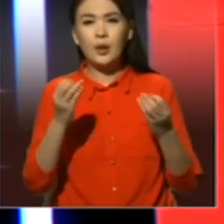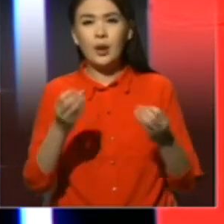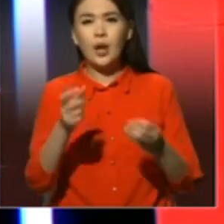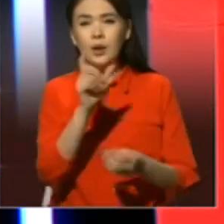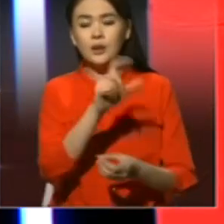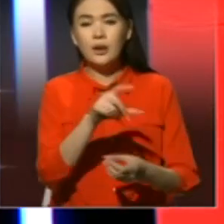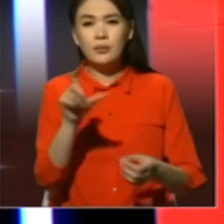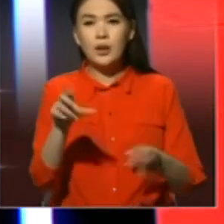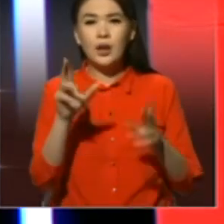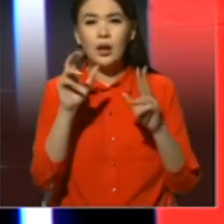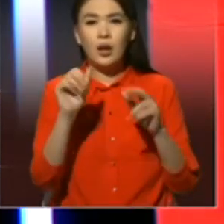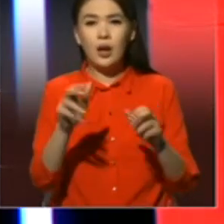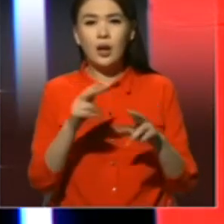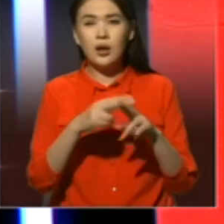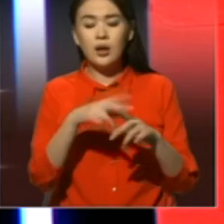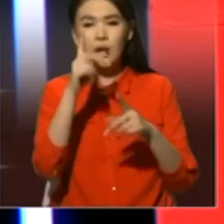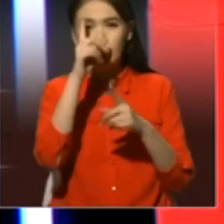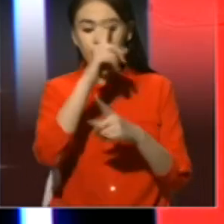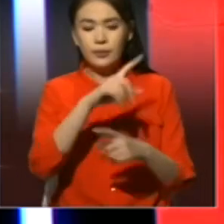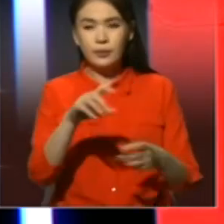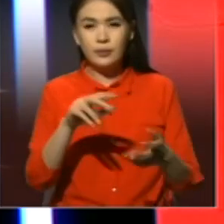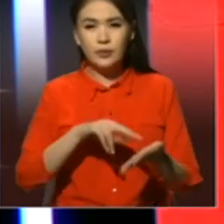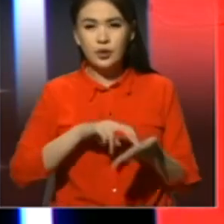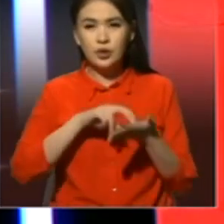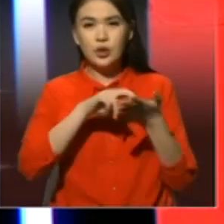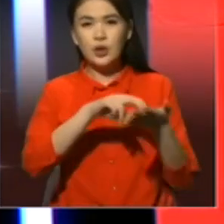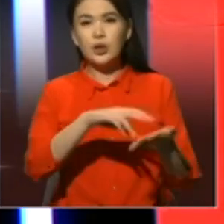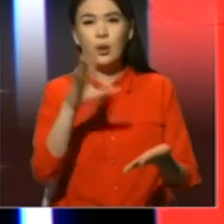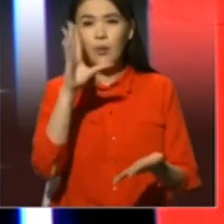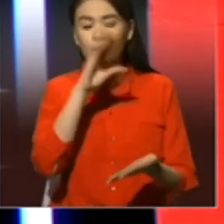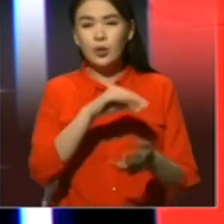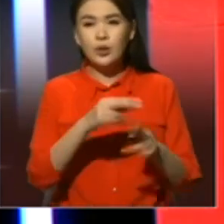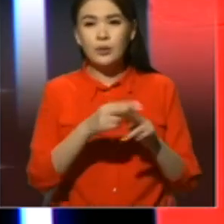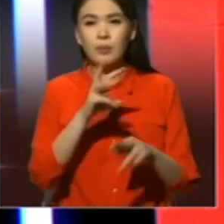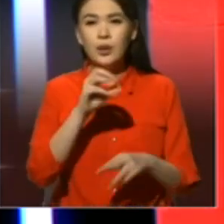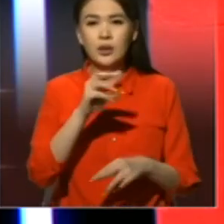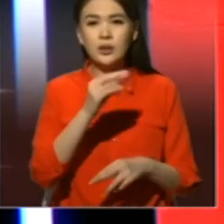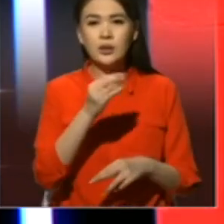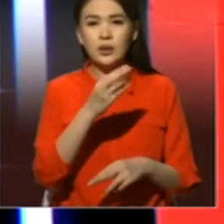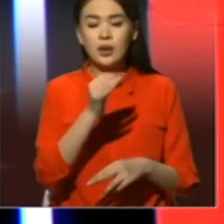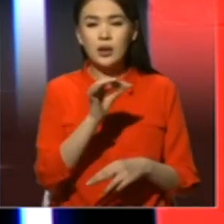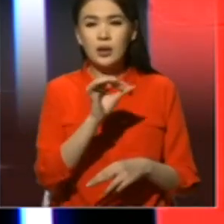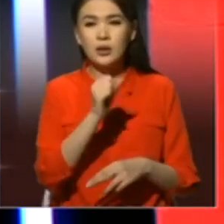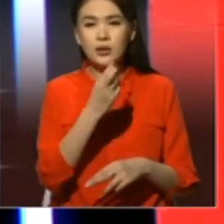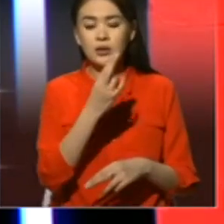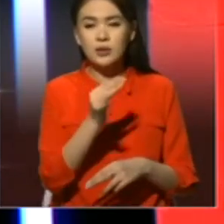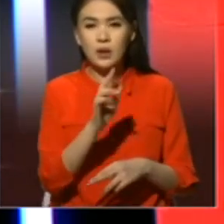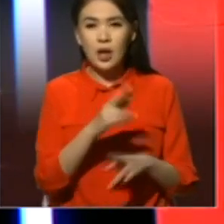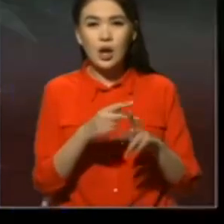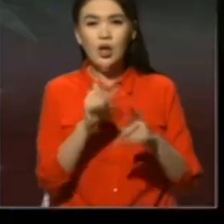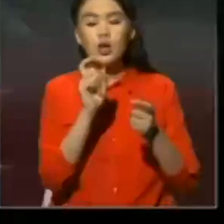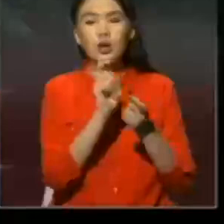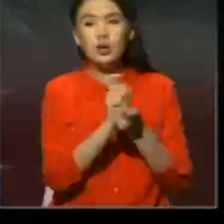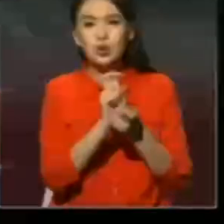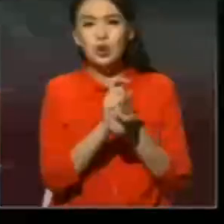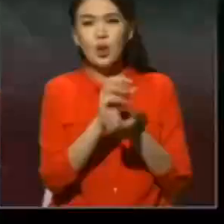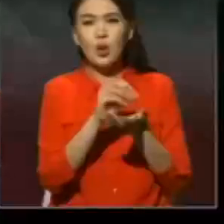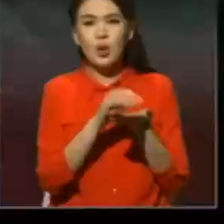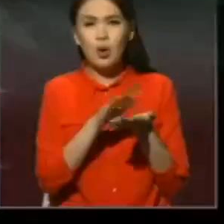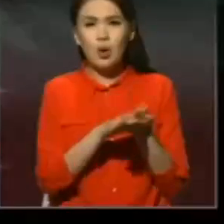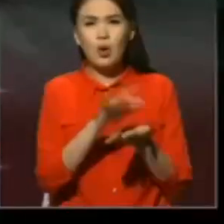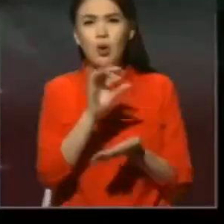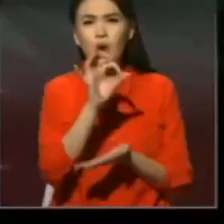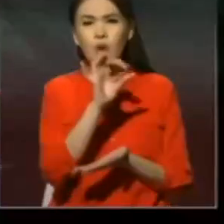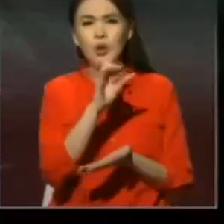азаматтар хабар жаза алады? Медиация деген екі тараптың ұрыс керісі соны бітістіретін орган ғой.